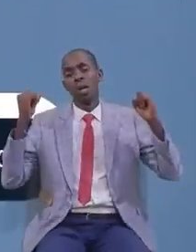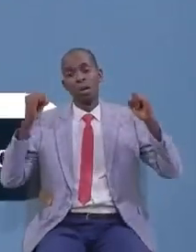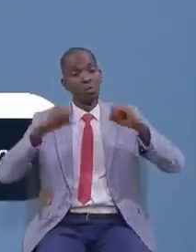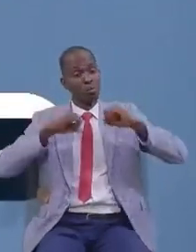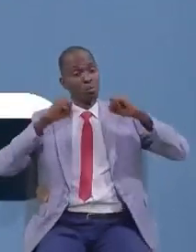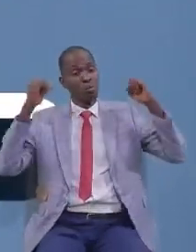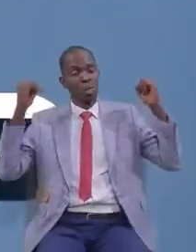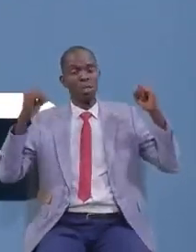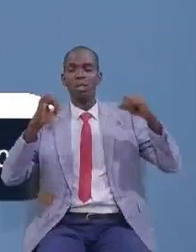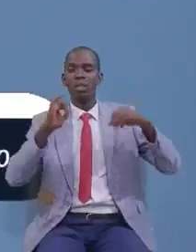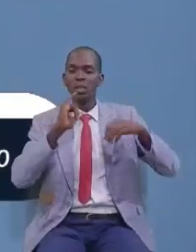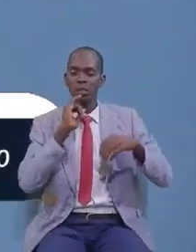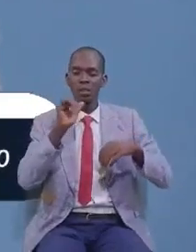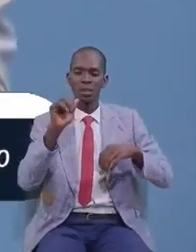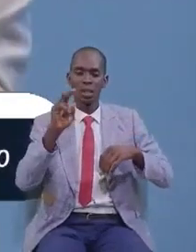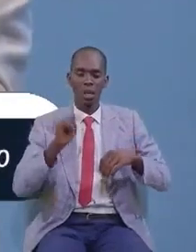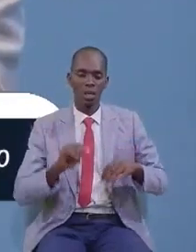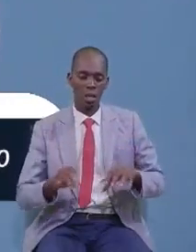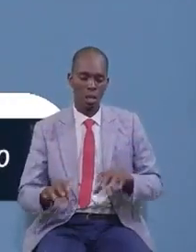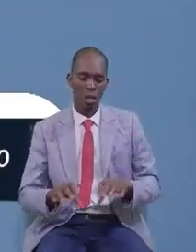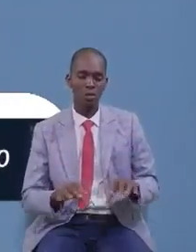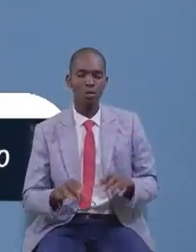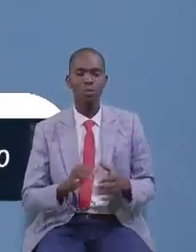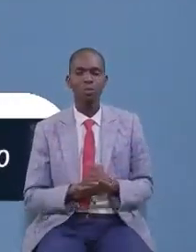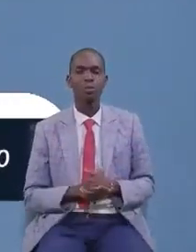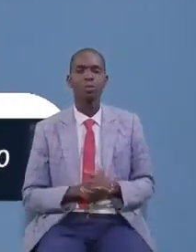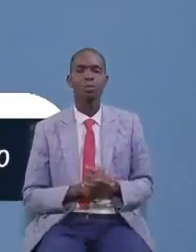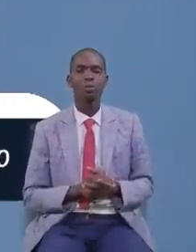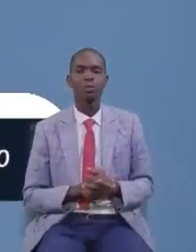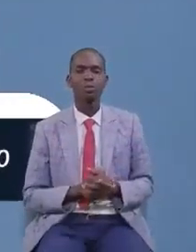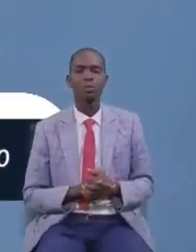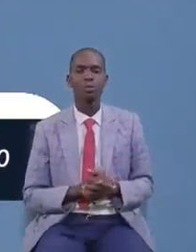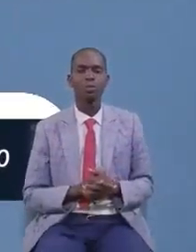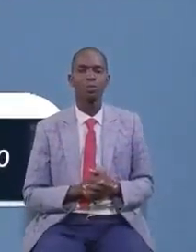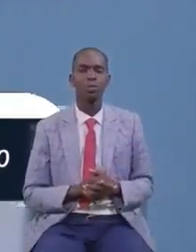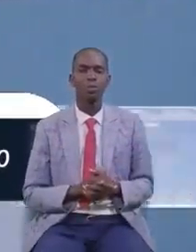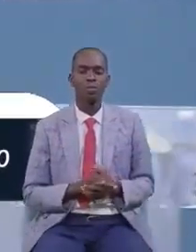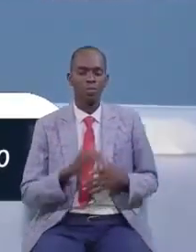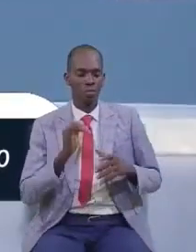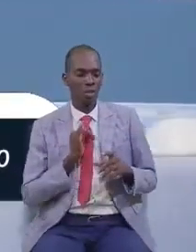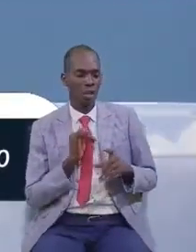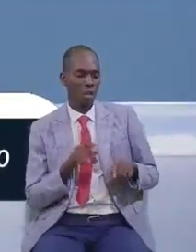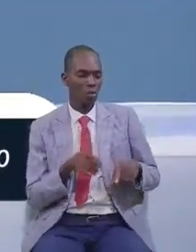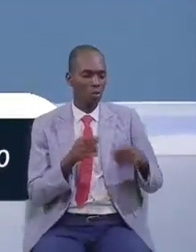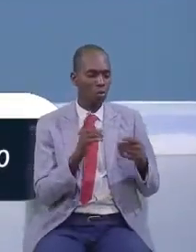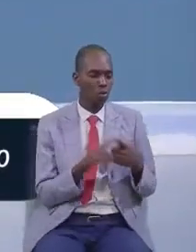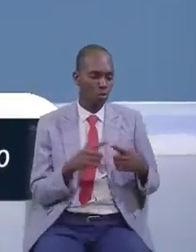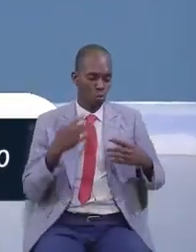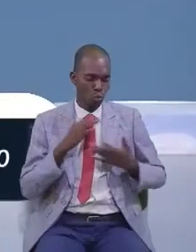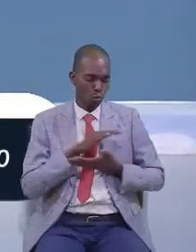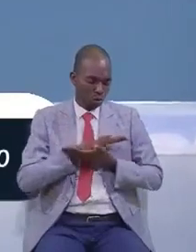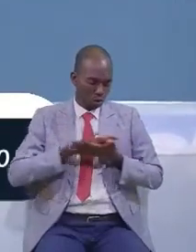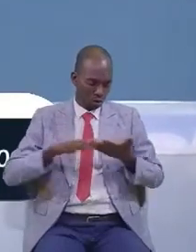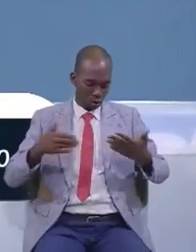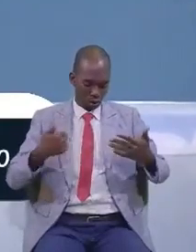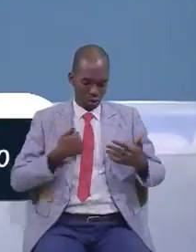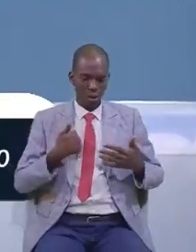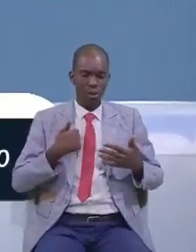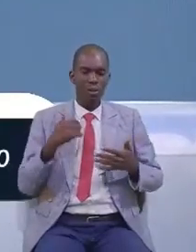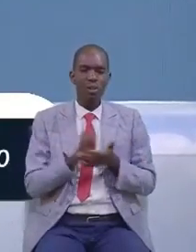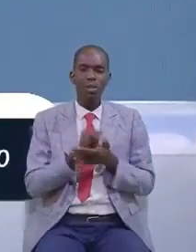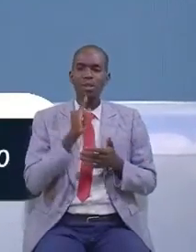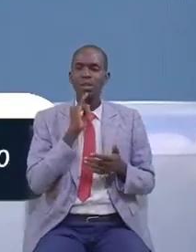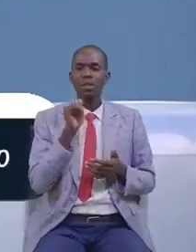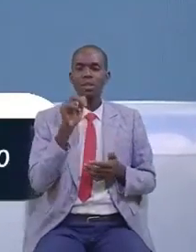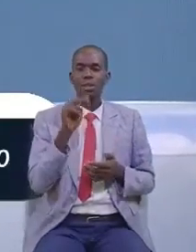యాక్షన్. రాత్రి నిద్రపోయాను, ఉదయాన్నే మేల్కొన్నాను, అది ఒక క్రియ. I go to clean up myself, that's action. నన్ను నేను ముందుకు